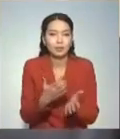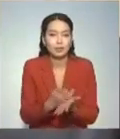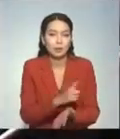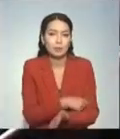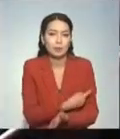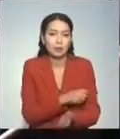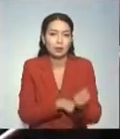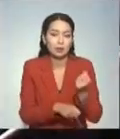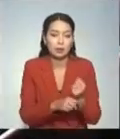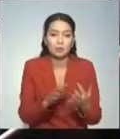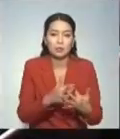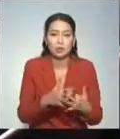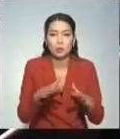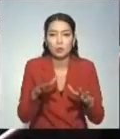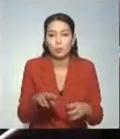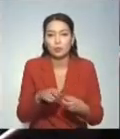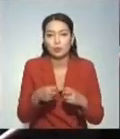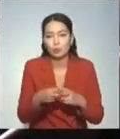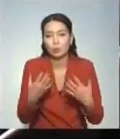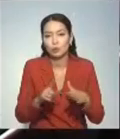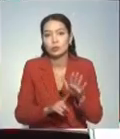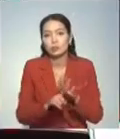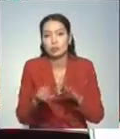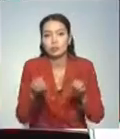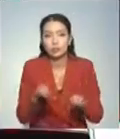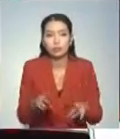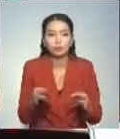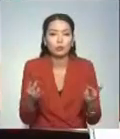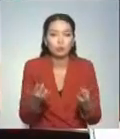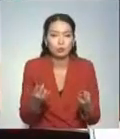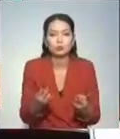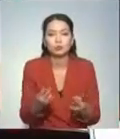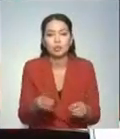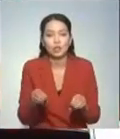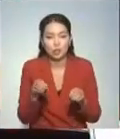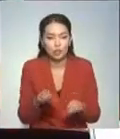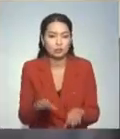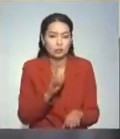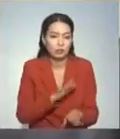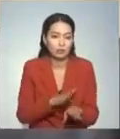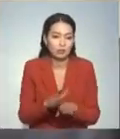сельской местности. Проблему уже начали решать, однако необходимы решительные действия.